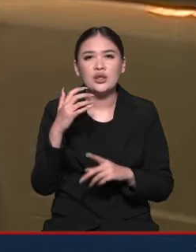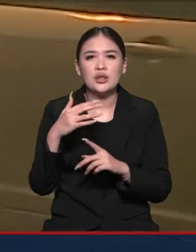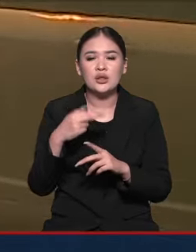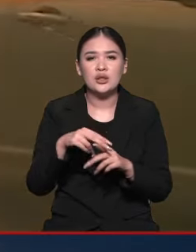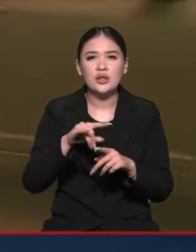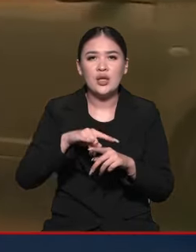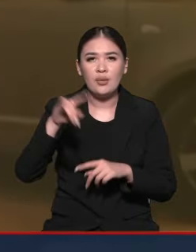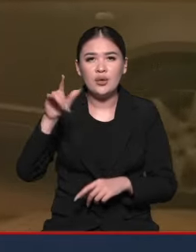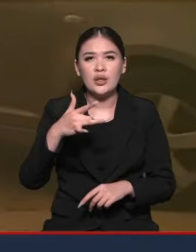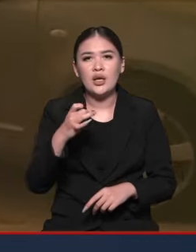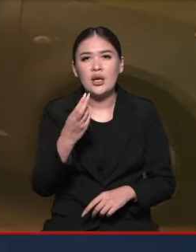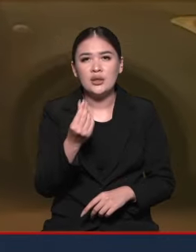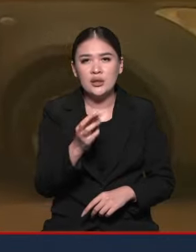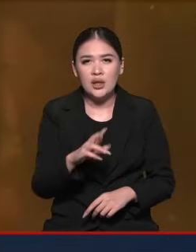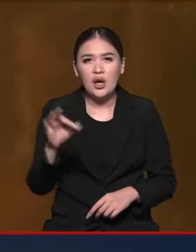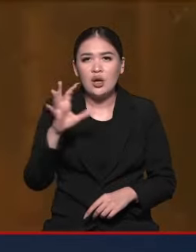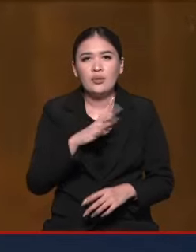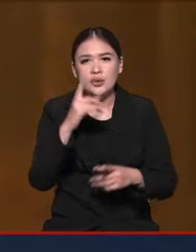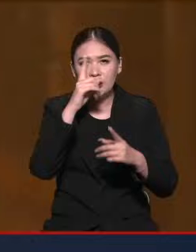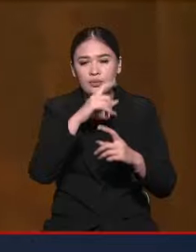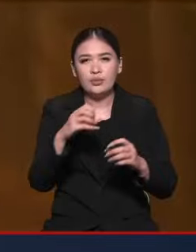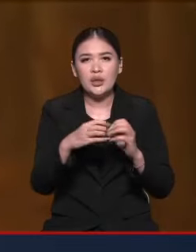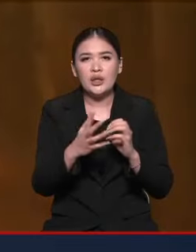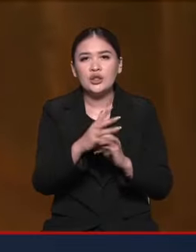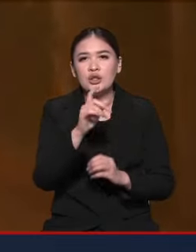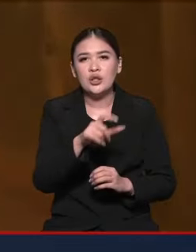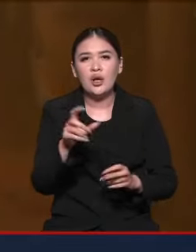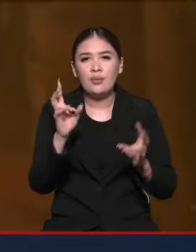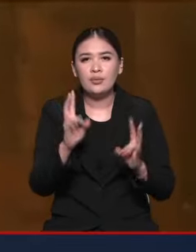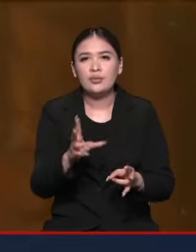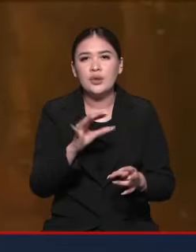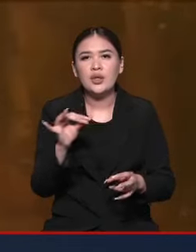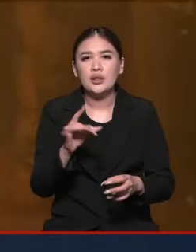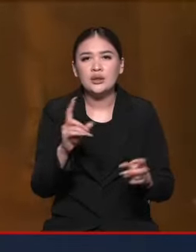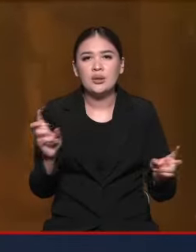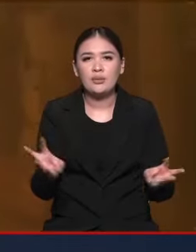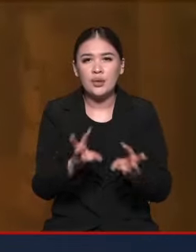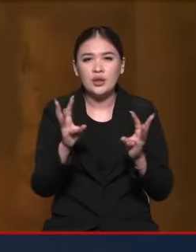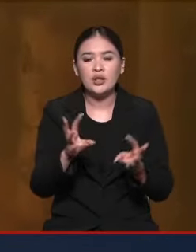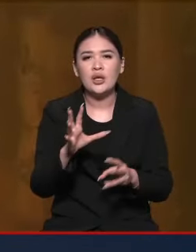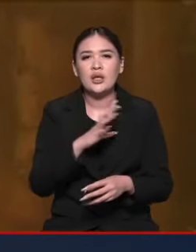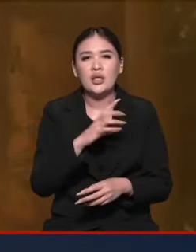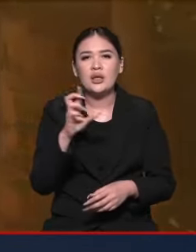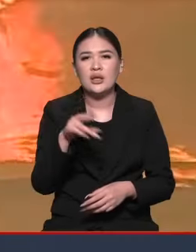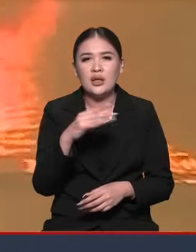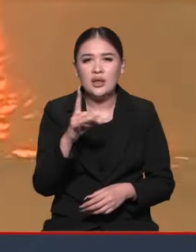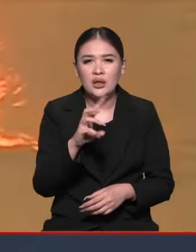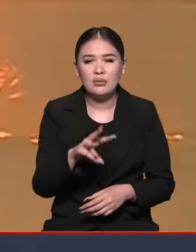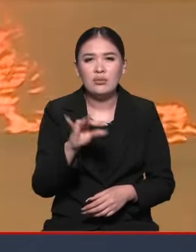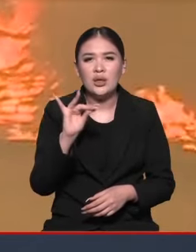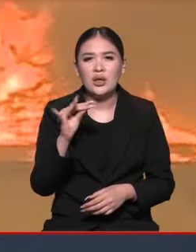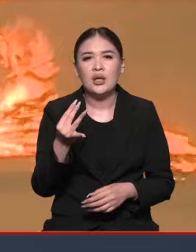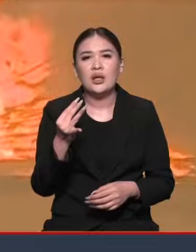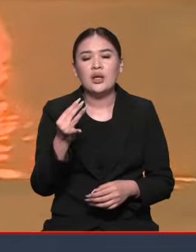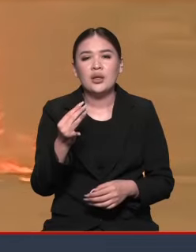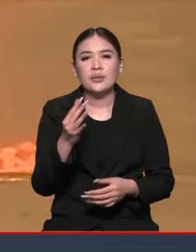самолетов. Власти Греции сообщили, что 15 человек пострадали при пожаре. Речь идет об отравлении дымом и ожогов верхних